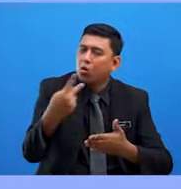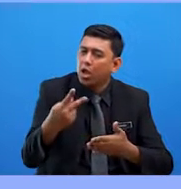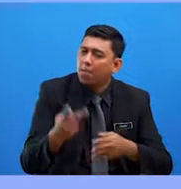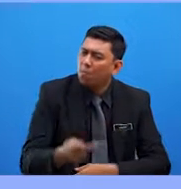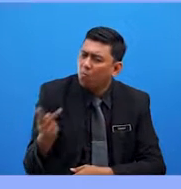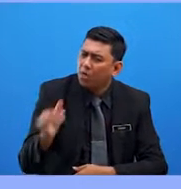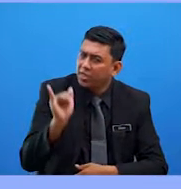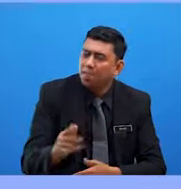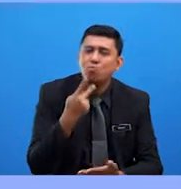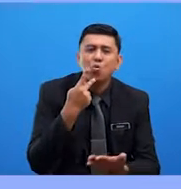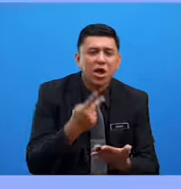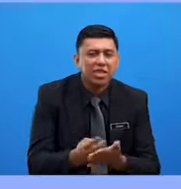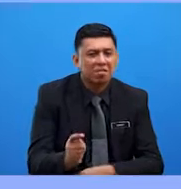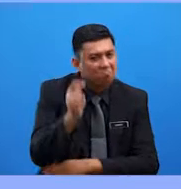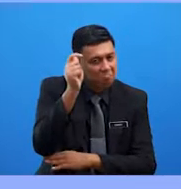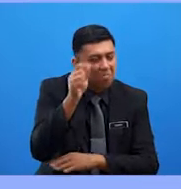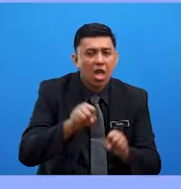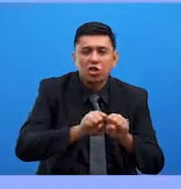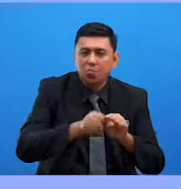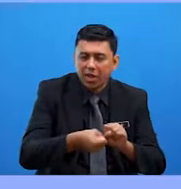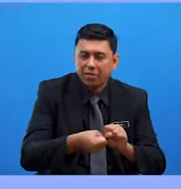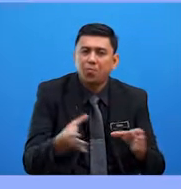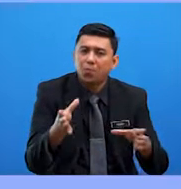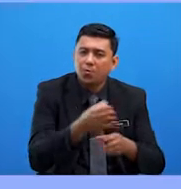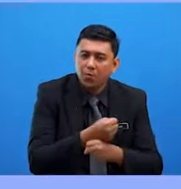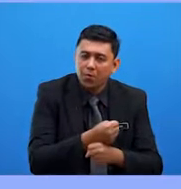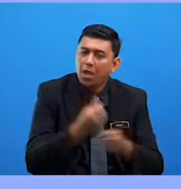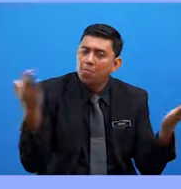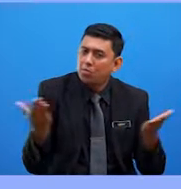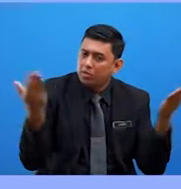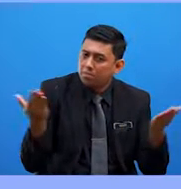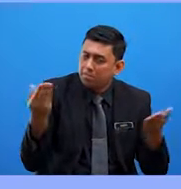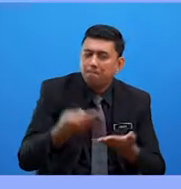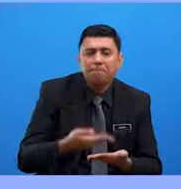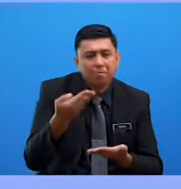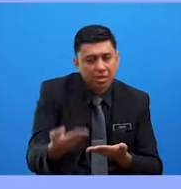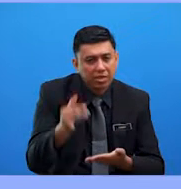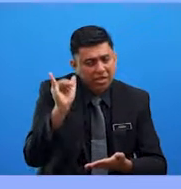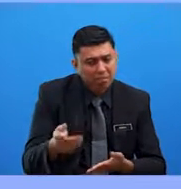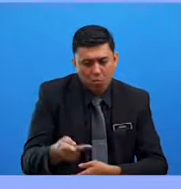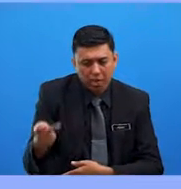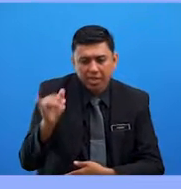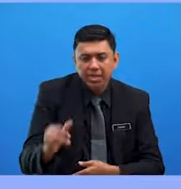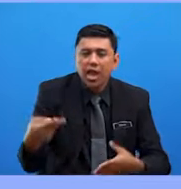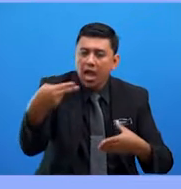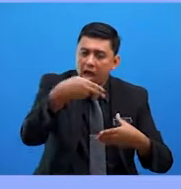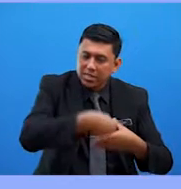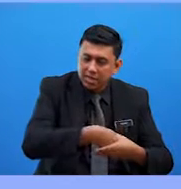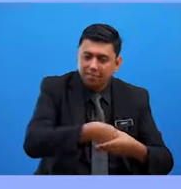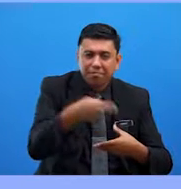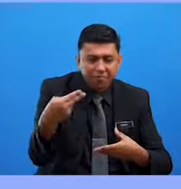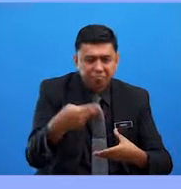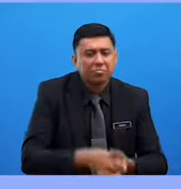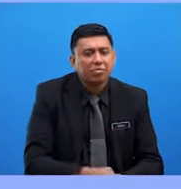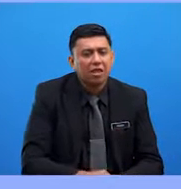produk yang berkualiti tinggi supaya dapat mendorong pengguna membeli produk yang dihasilkan dan